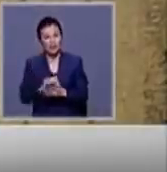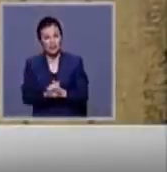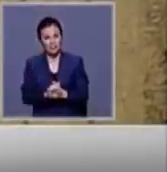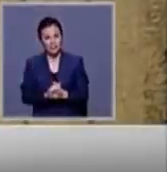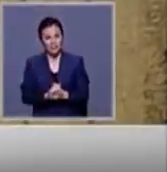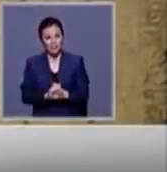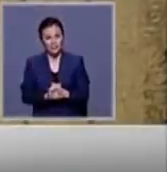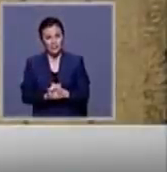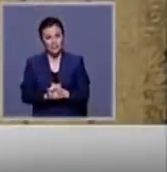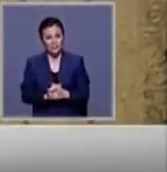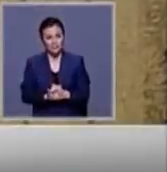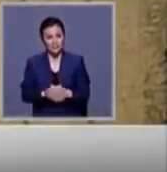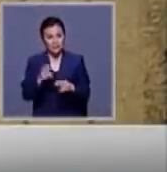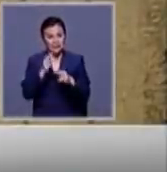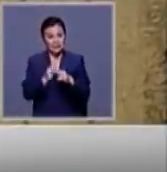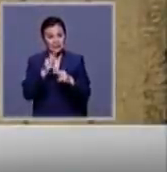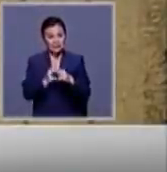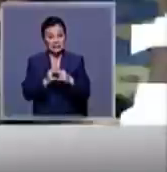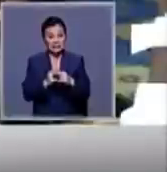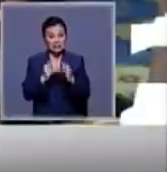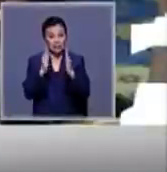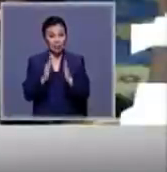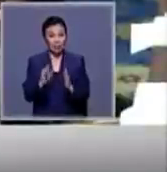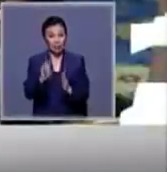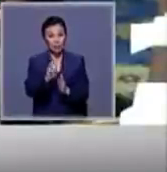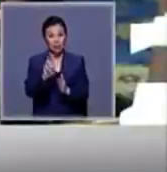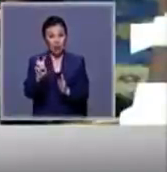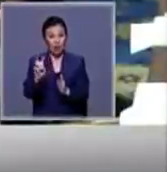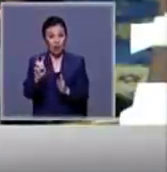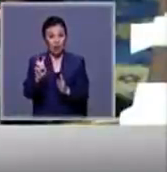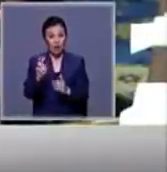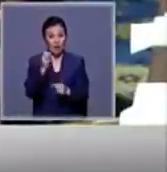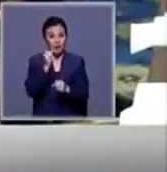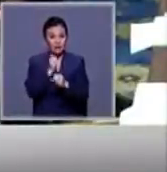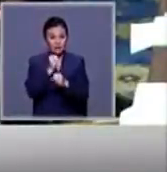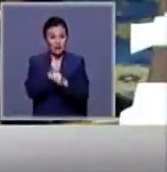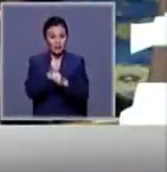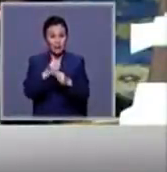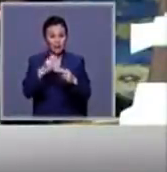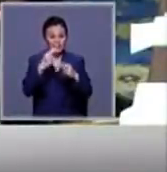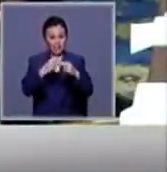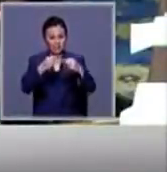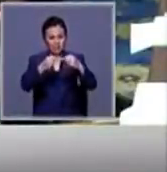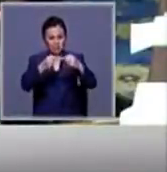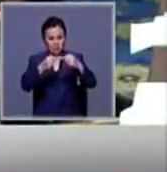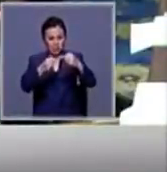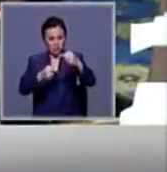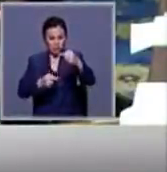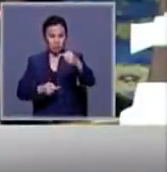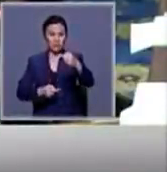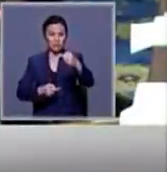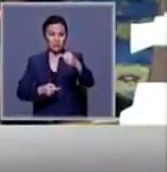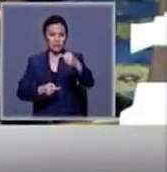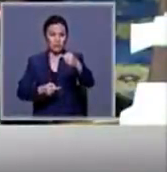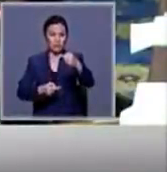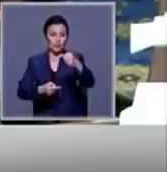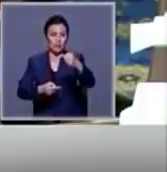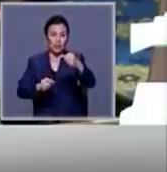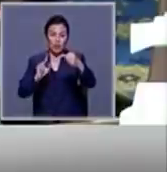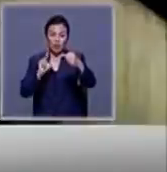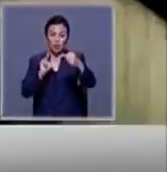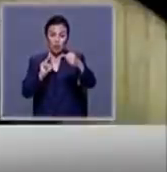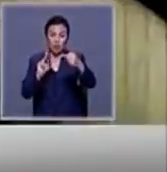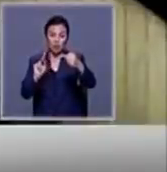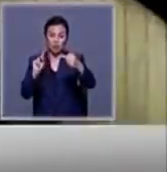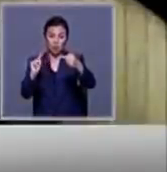ายชื่อนี้เนี่ย200คนเนี่ยเขาจะทำเป็นบัญชีเนี่ยเขาแบบว่ากกต.จะทำให้เ